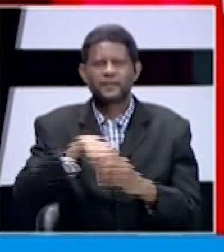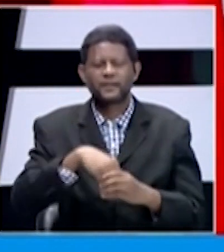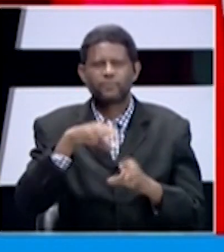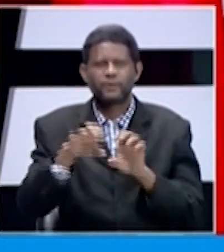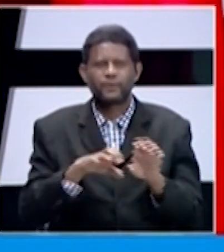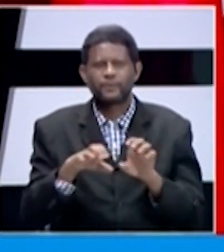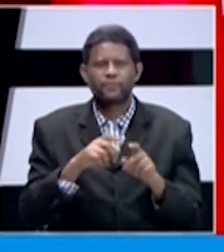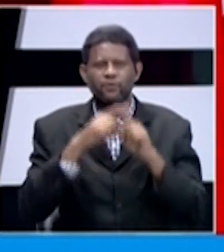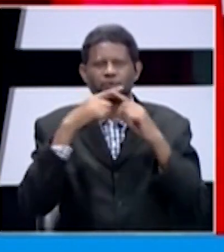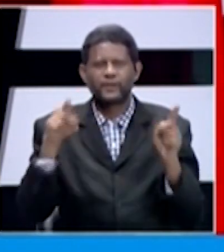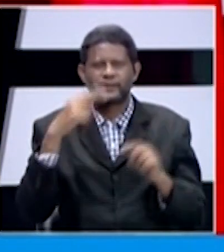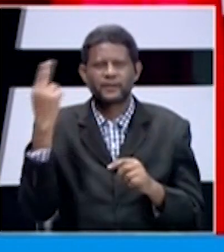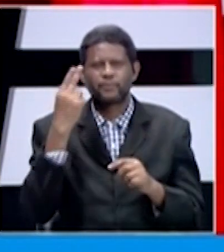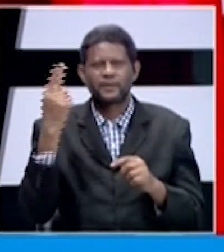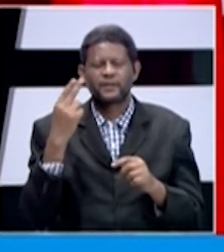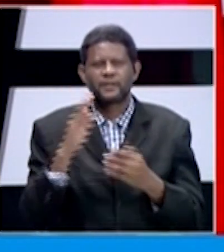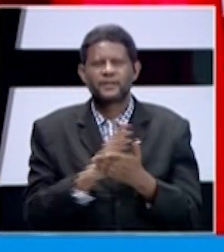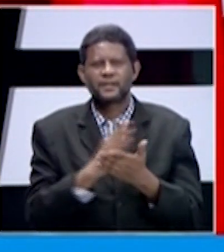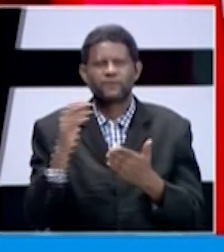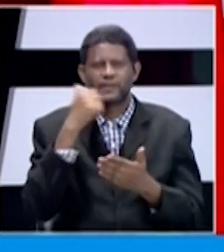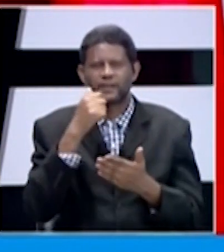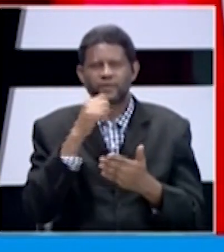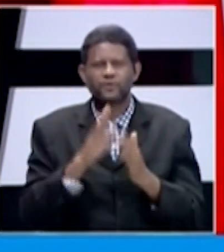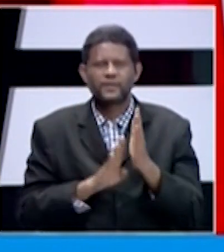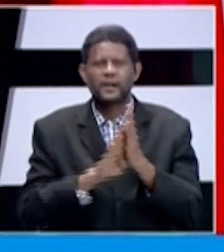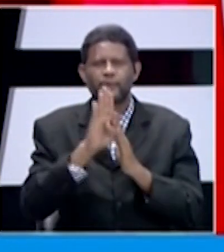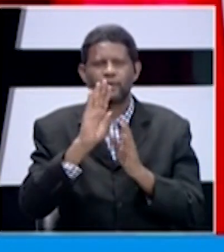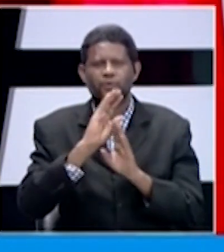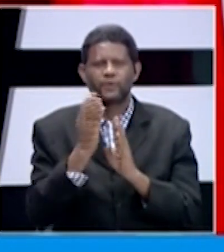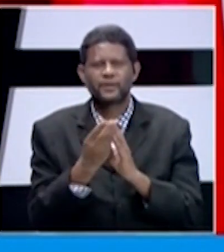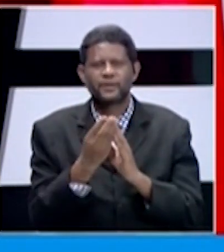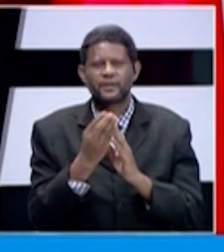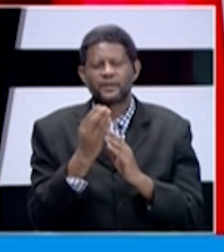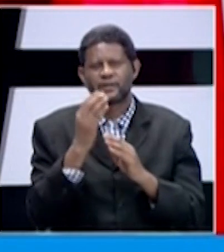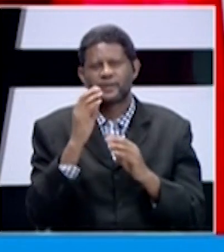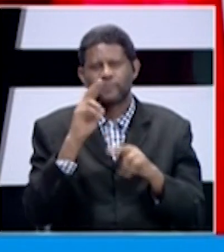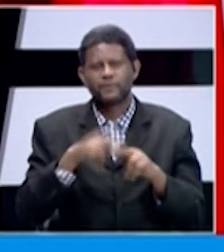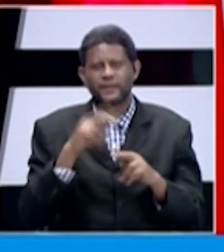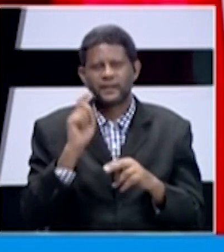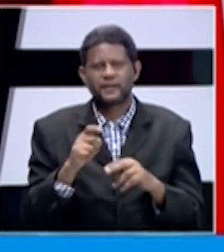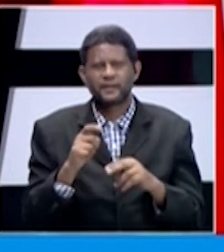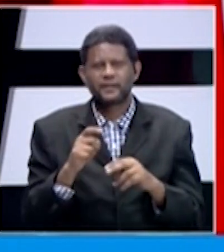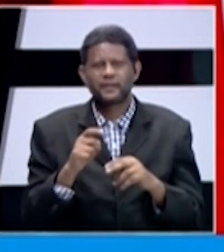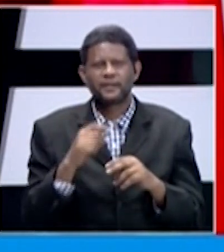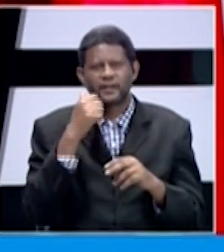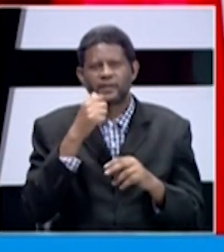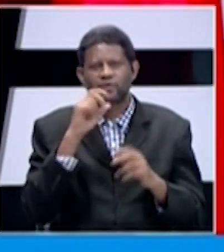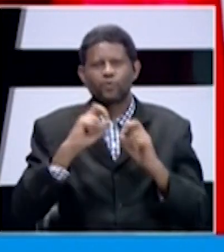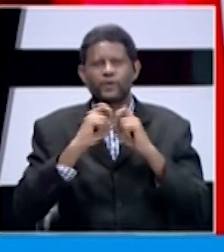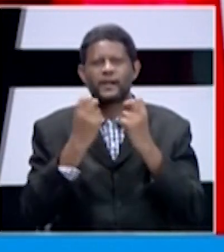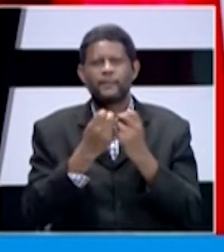بمقوار بفولي تتك أمن تنتسات فوندك إبستيوز عابير لخنثات كن اللي شلنا نايدك أنا سيو داو نات